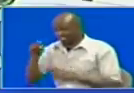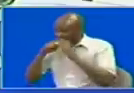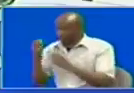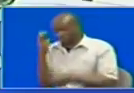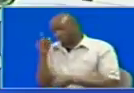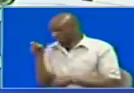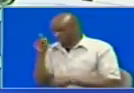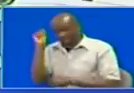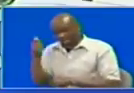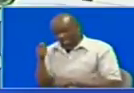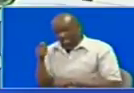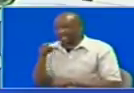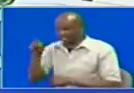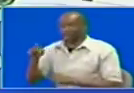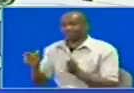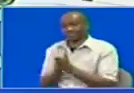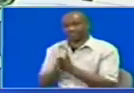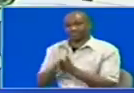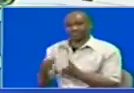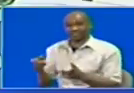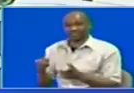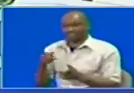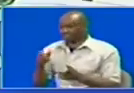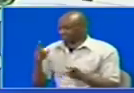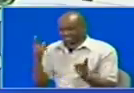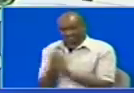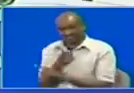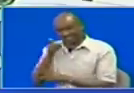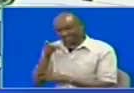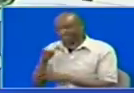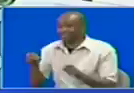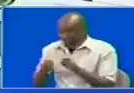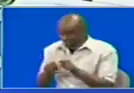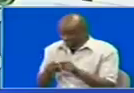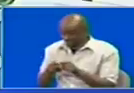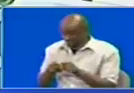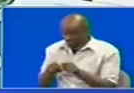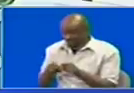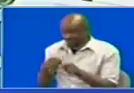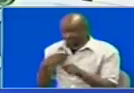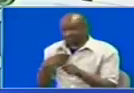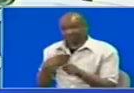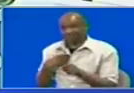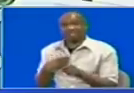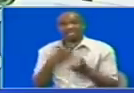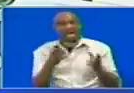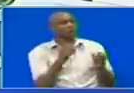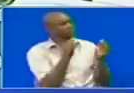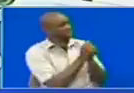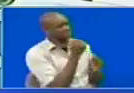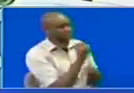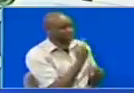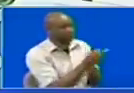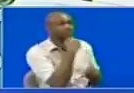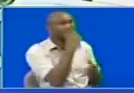mbili Kenya. No. Ni kama Simba na Yanga. Naam. Hizo ni timu mbili zianza kabla hata siri yenyewe tujazaliwa. Katika sekunde 10 kauli zako